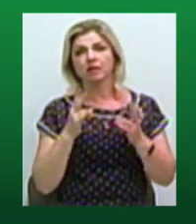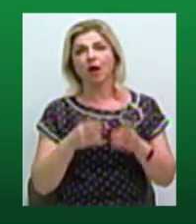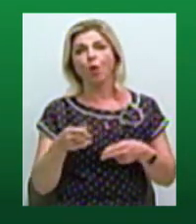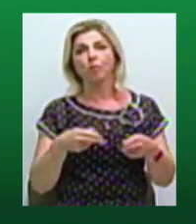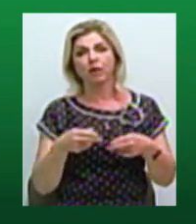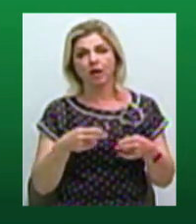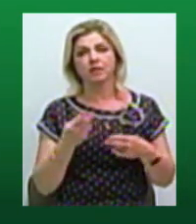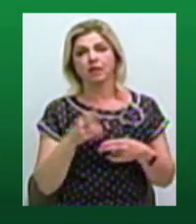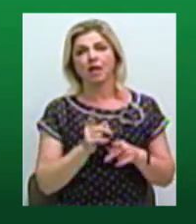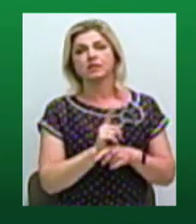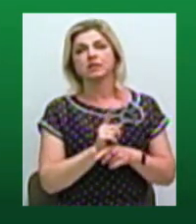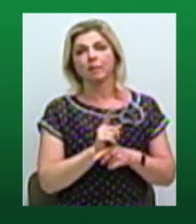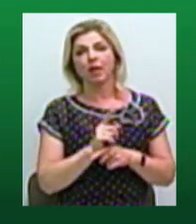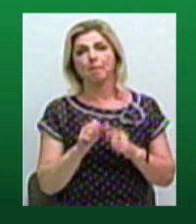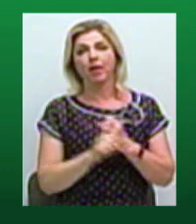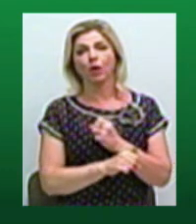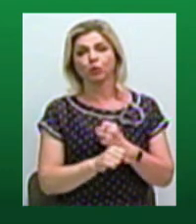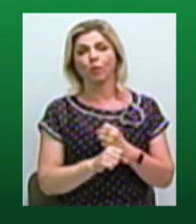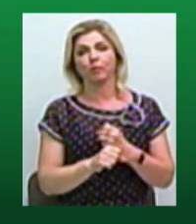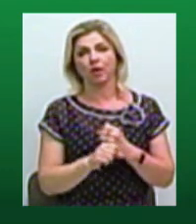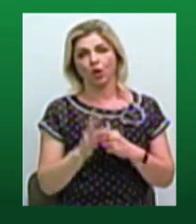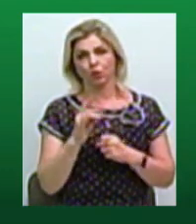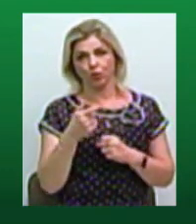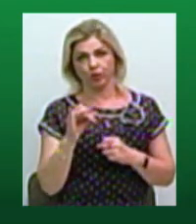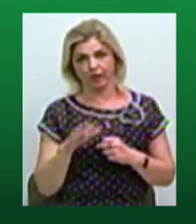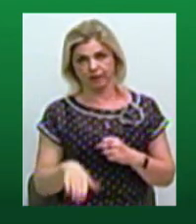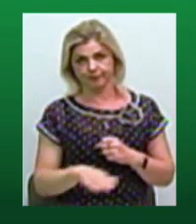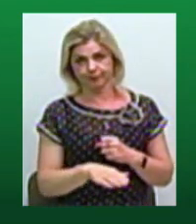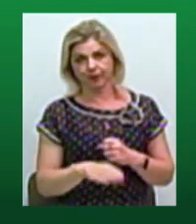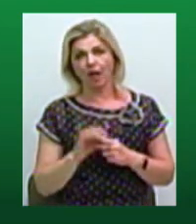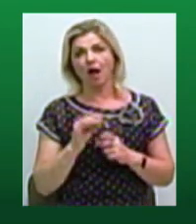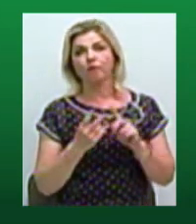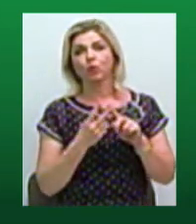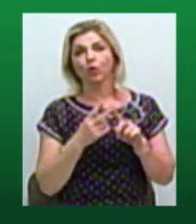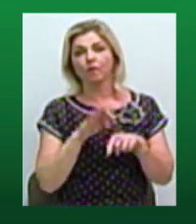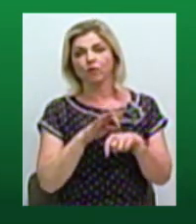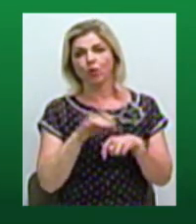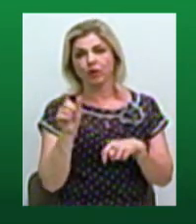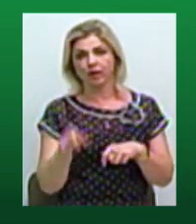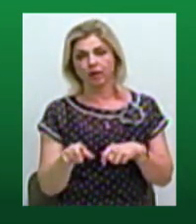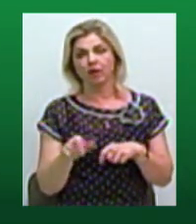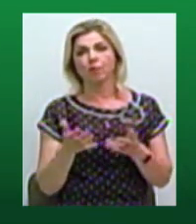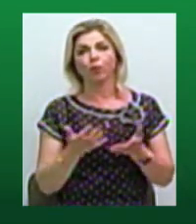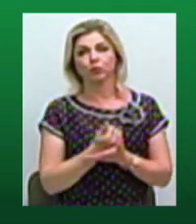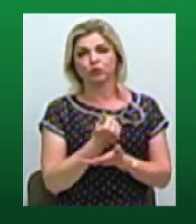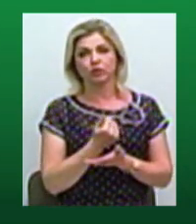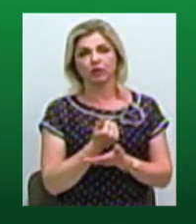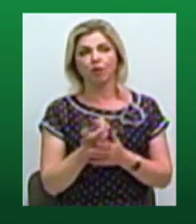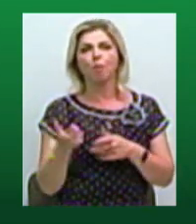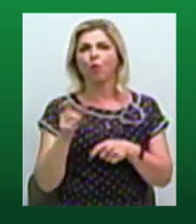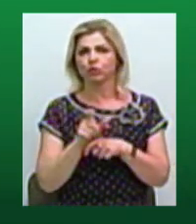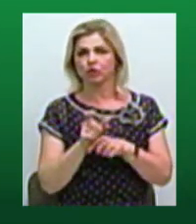з стабілізацією перелому нижньої кінцівки. А другий хворий, який отримав більш